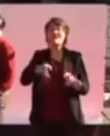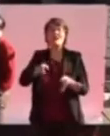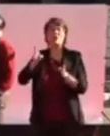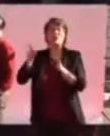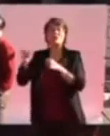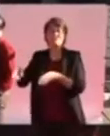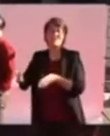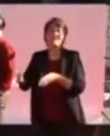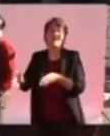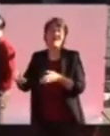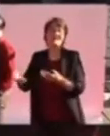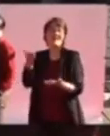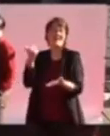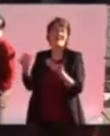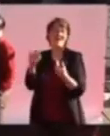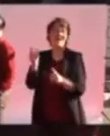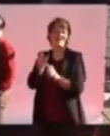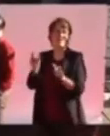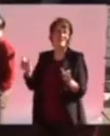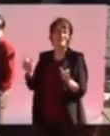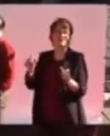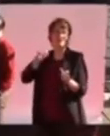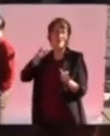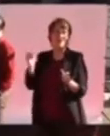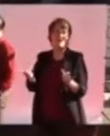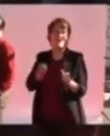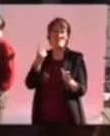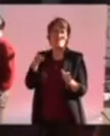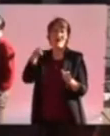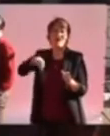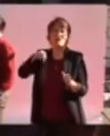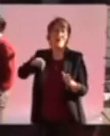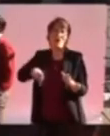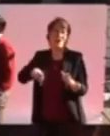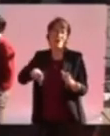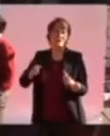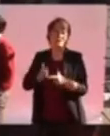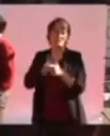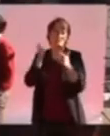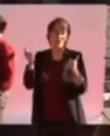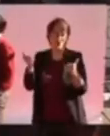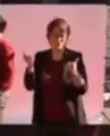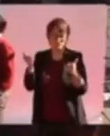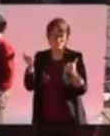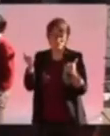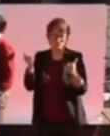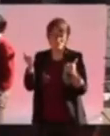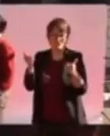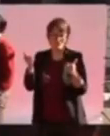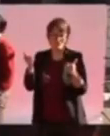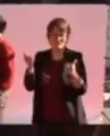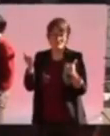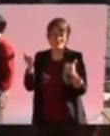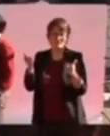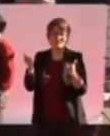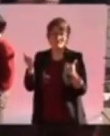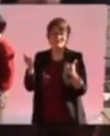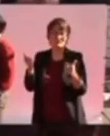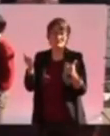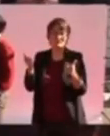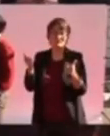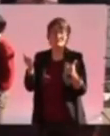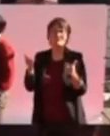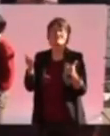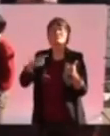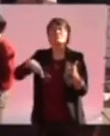accessi impropri le disfunzioni del sistema della medicina generale che per noi si possono risolvere uscendo